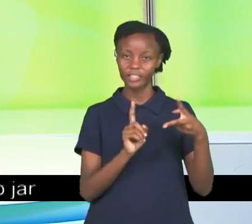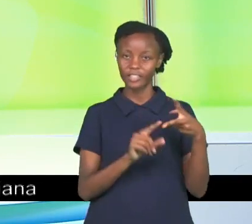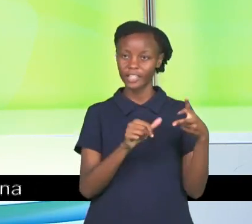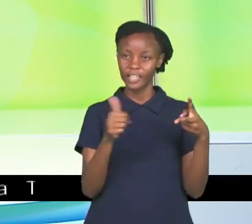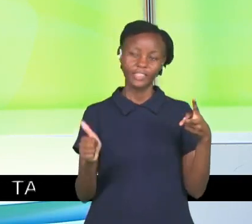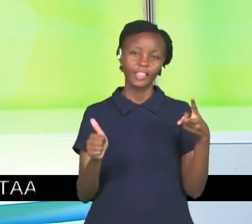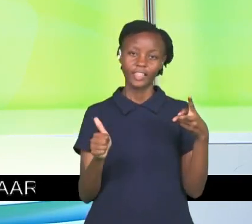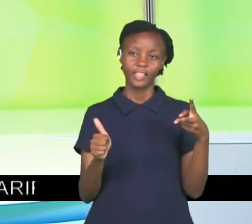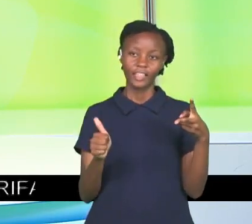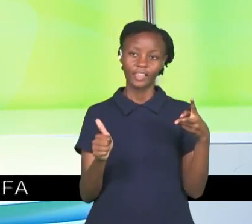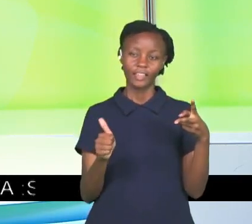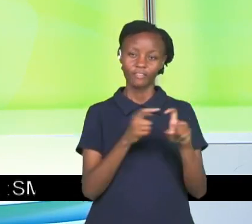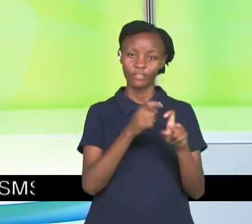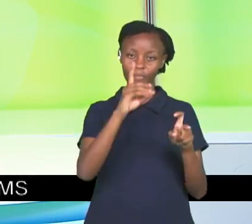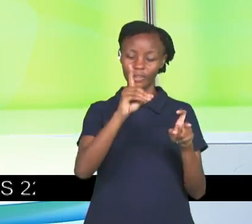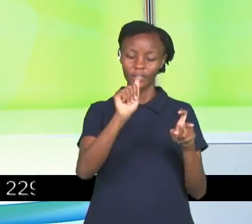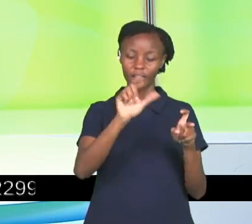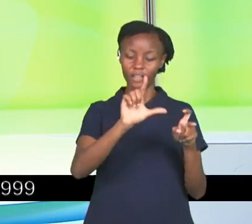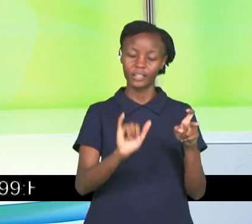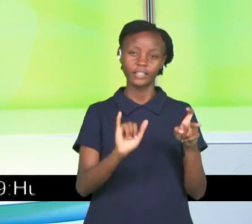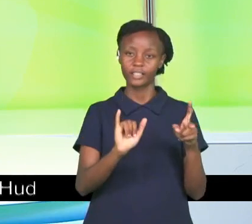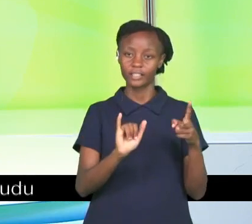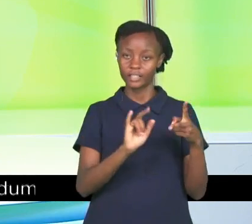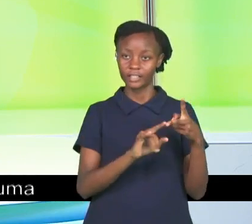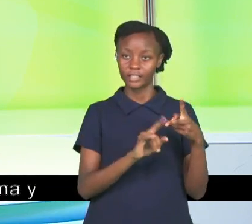tukiwa maeneo ya Dali.